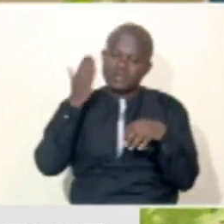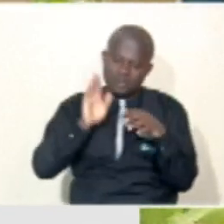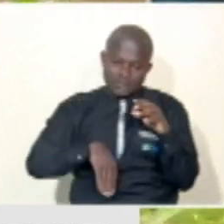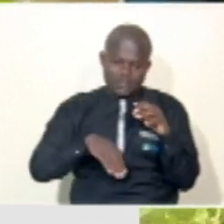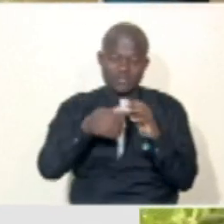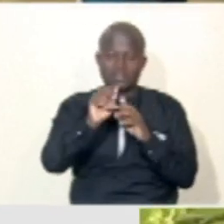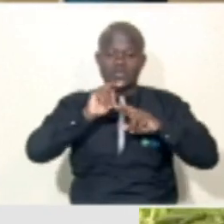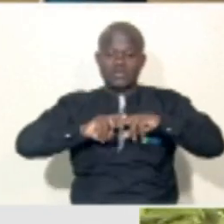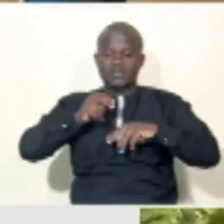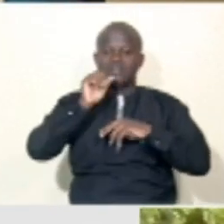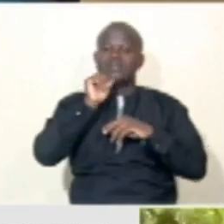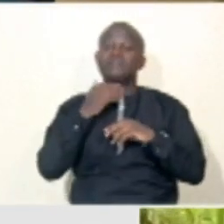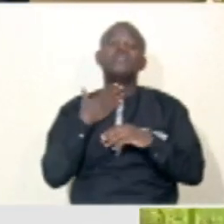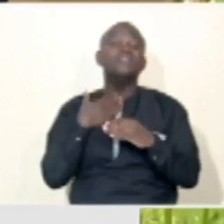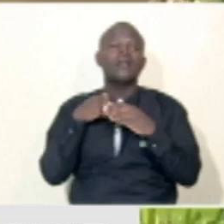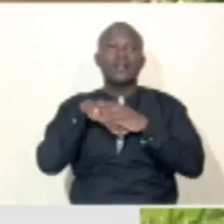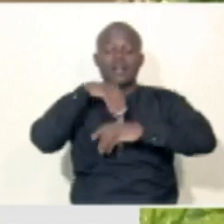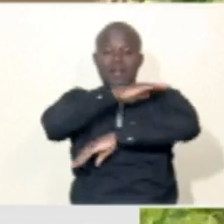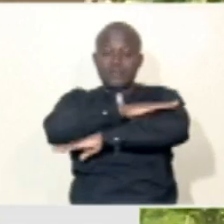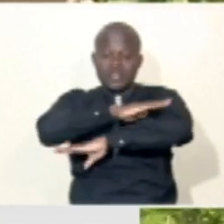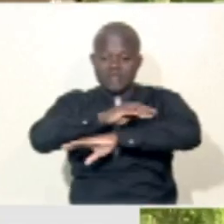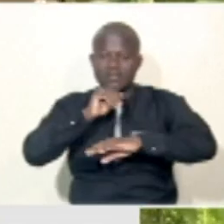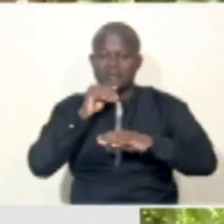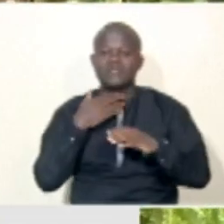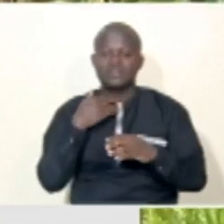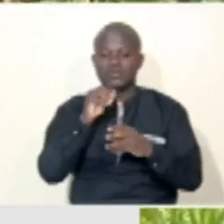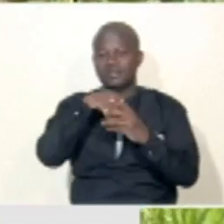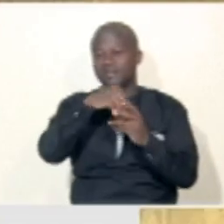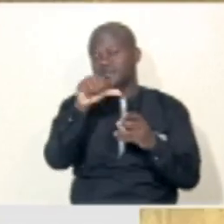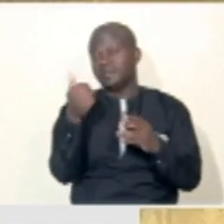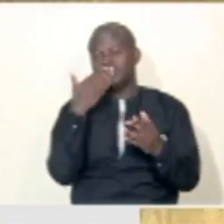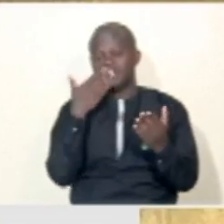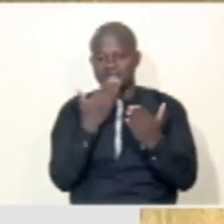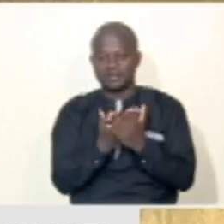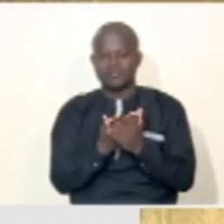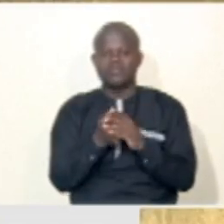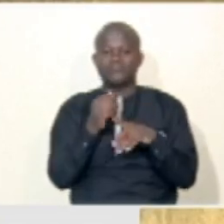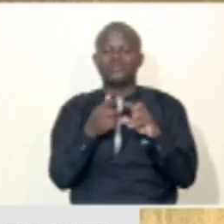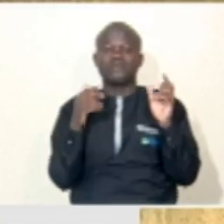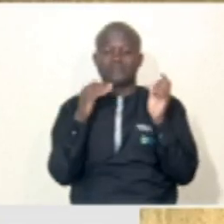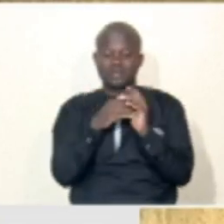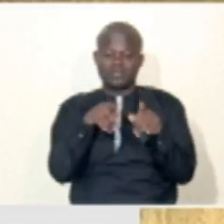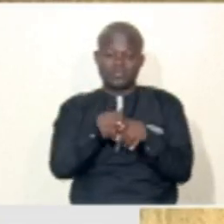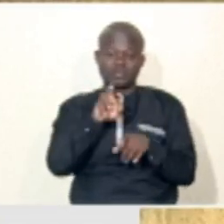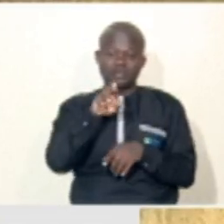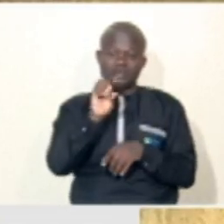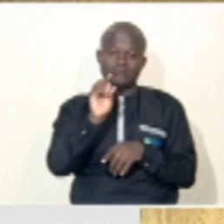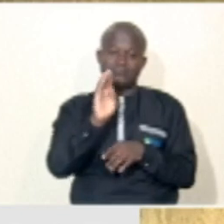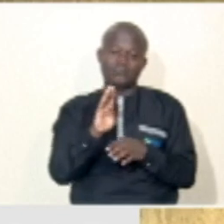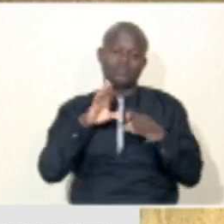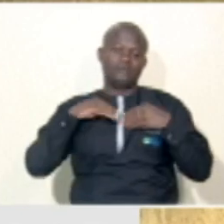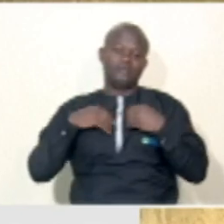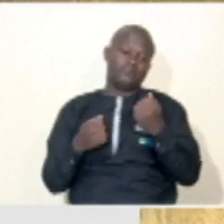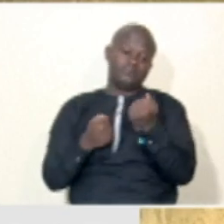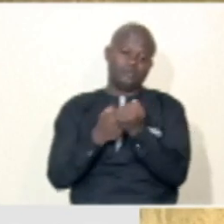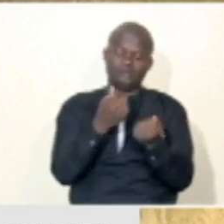izo ntebe zanyu nitudishaka iyo meza yanyu nituyashaka turabakiriramo ibindi byiza kandi na RDB yabemereye inkunga